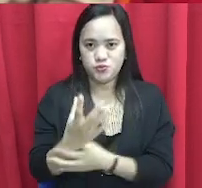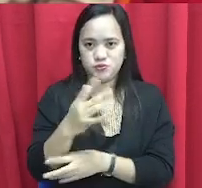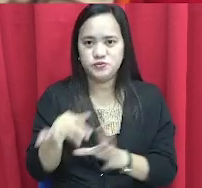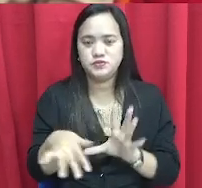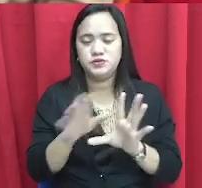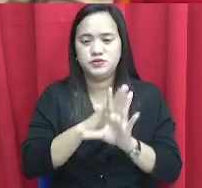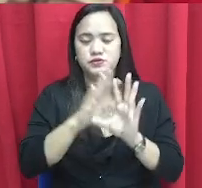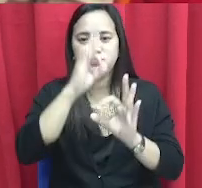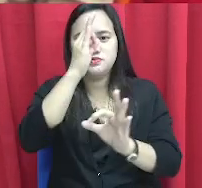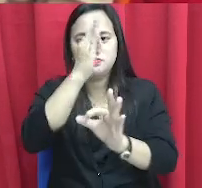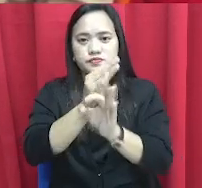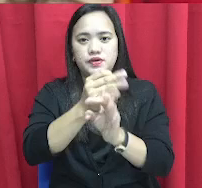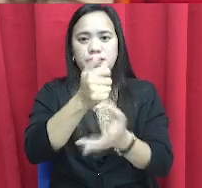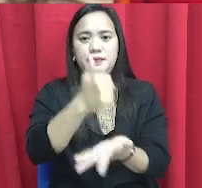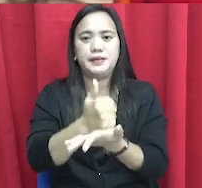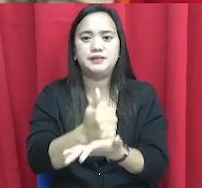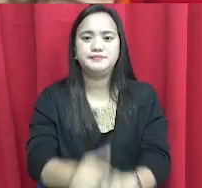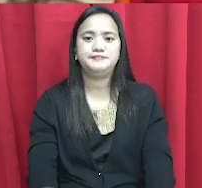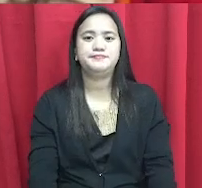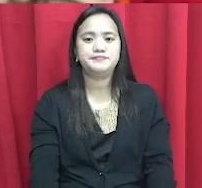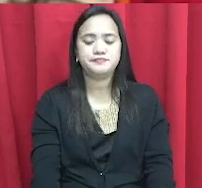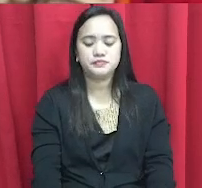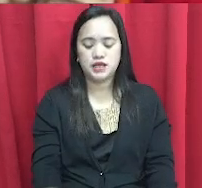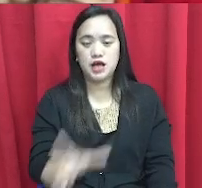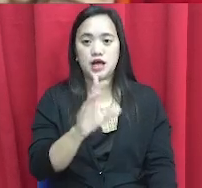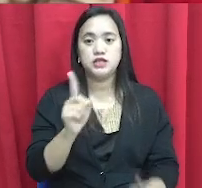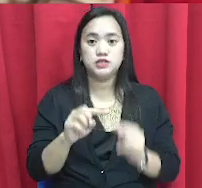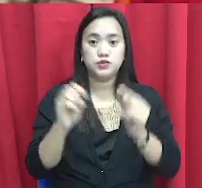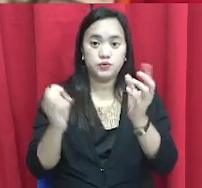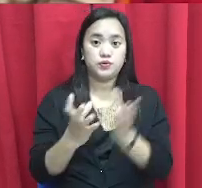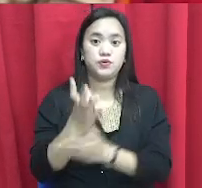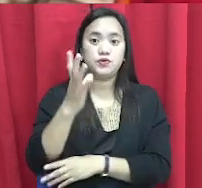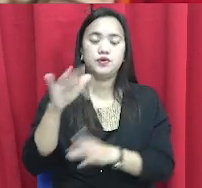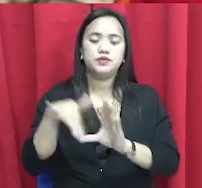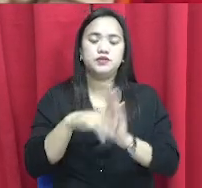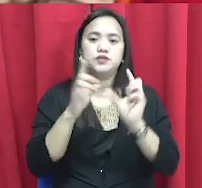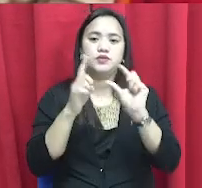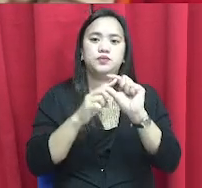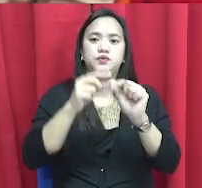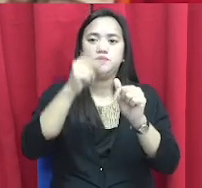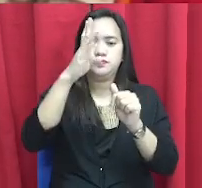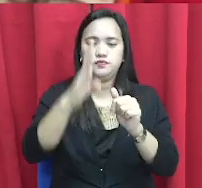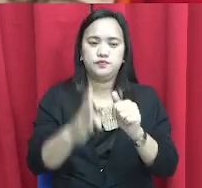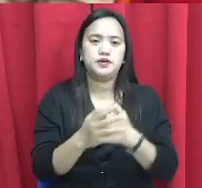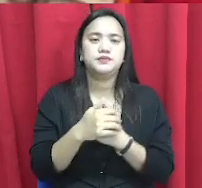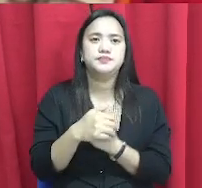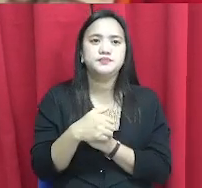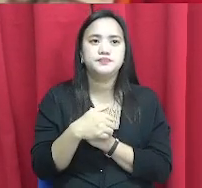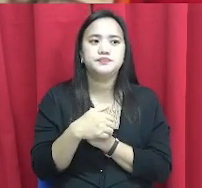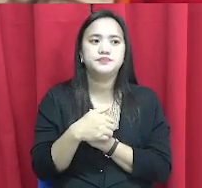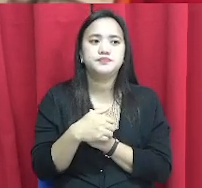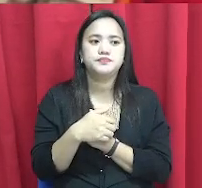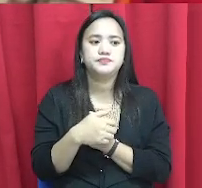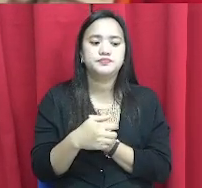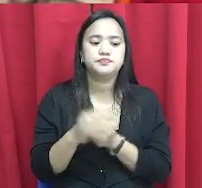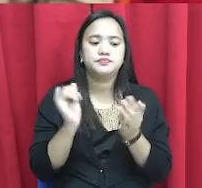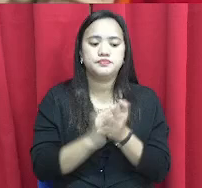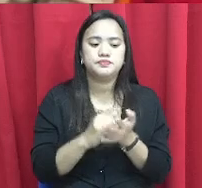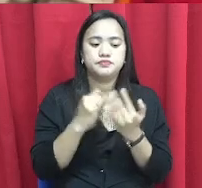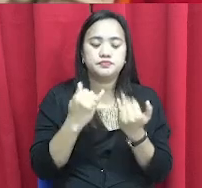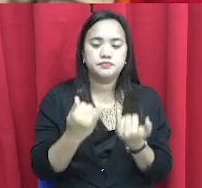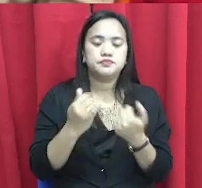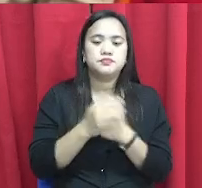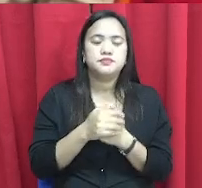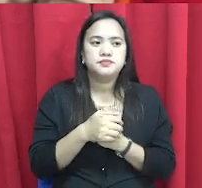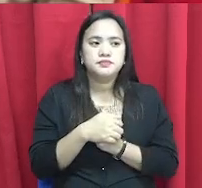pananampalataya sa Diyos and to grow in the word of God mga kapatid ay Yan po ay naka